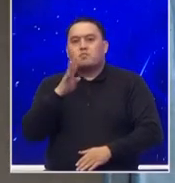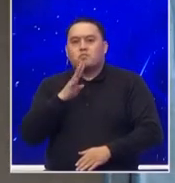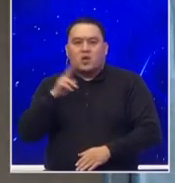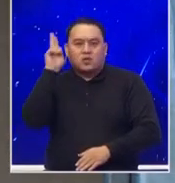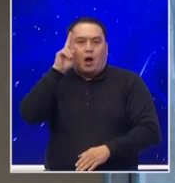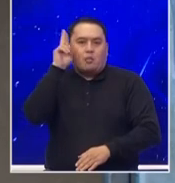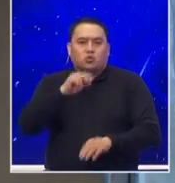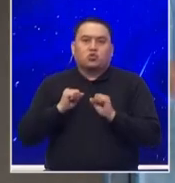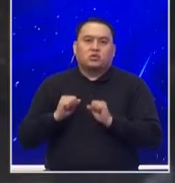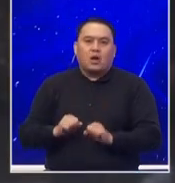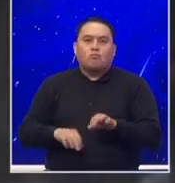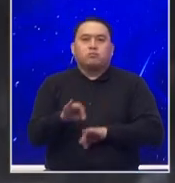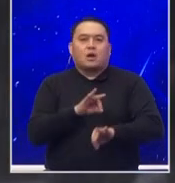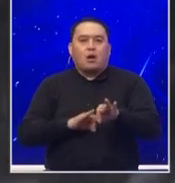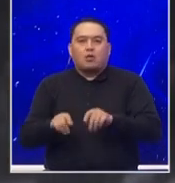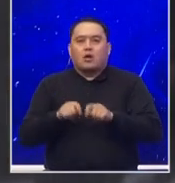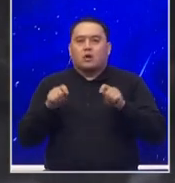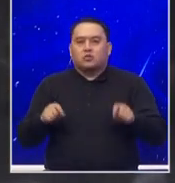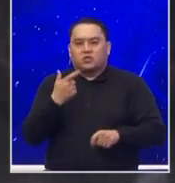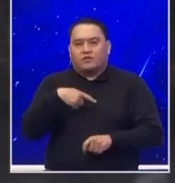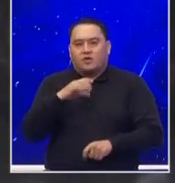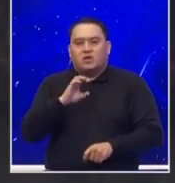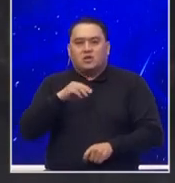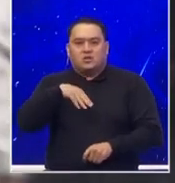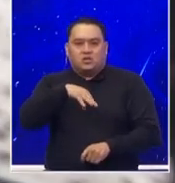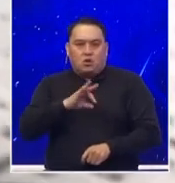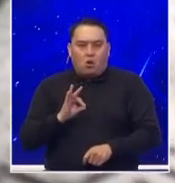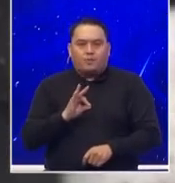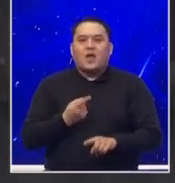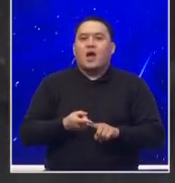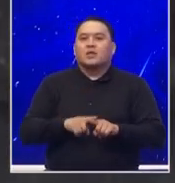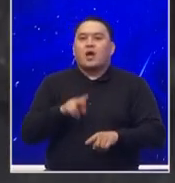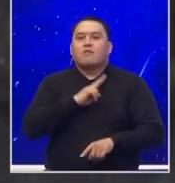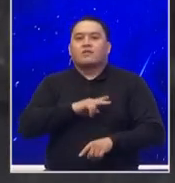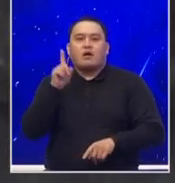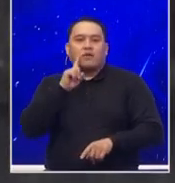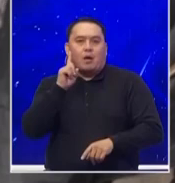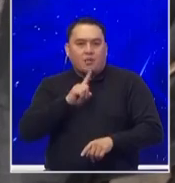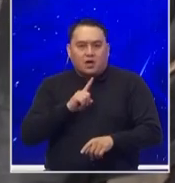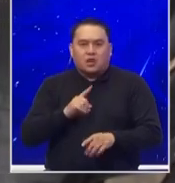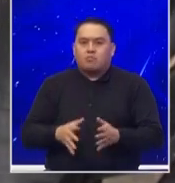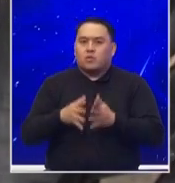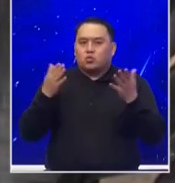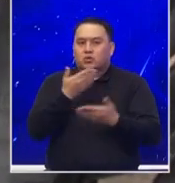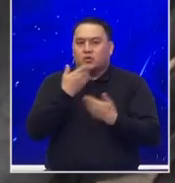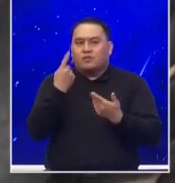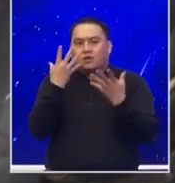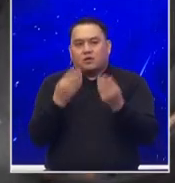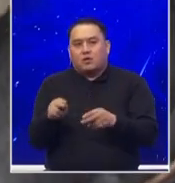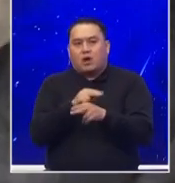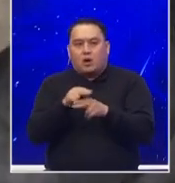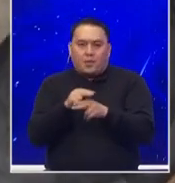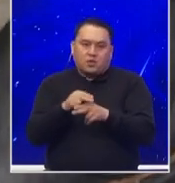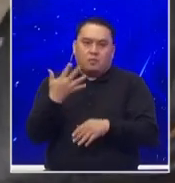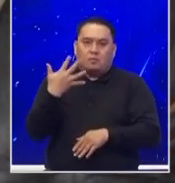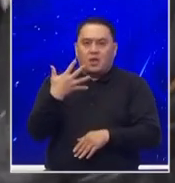4-месячные курсы и защитив проект, он открыл собственное СТО. Пока обороты относительно небольшие, в день они ремонтируют